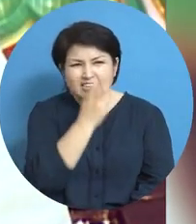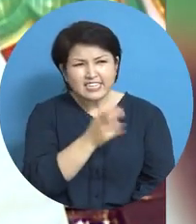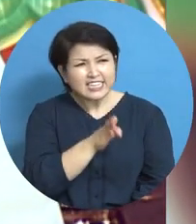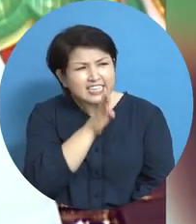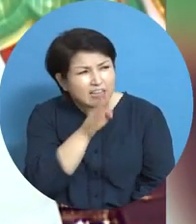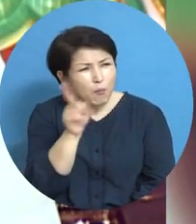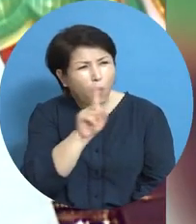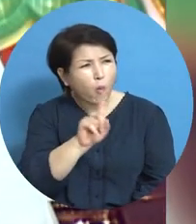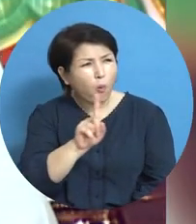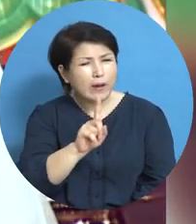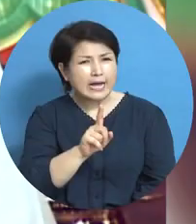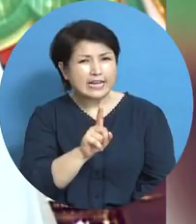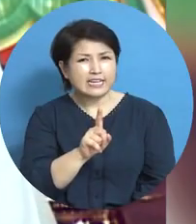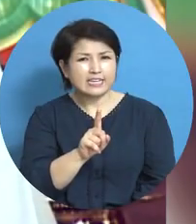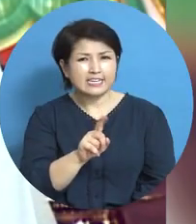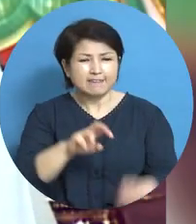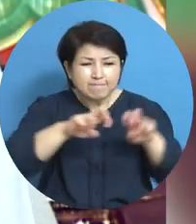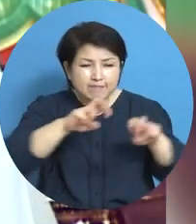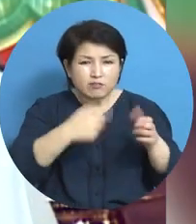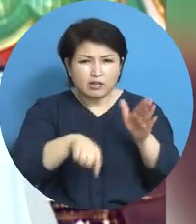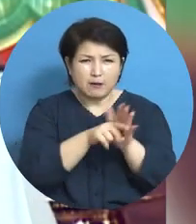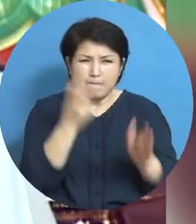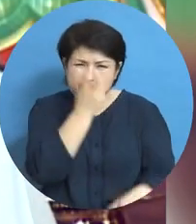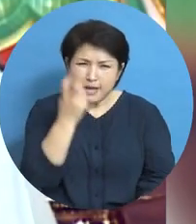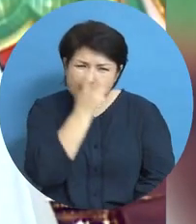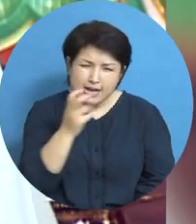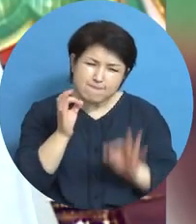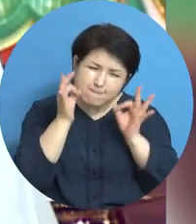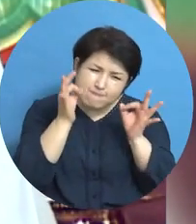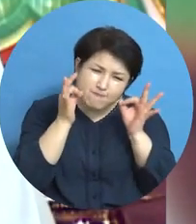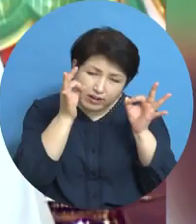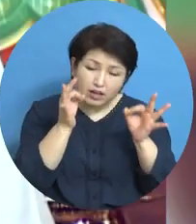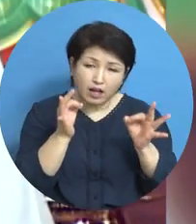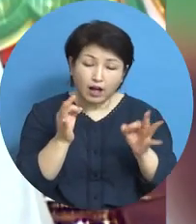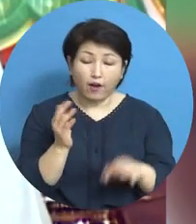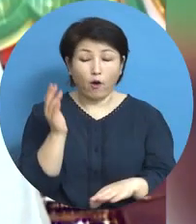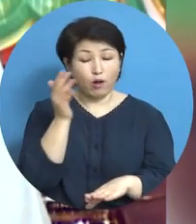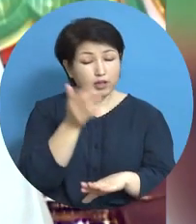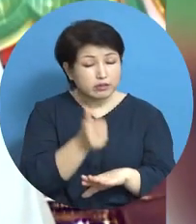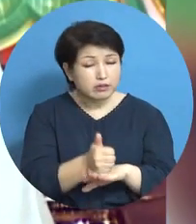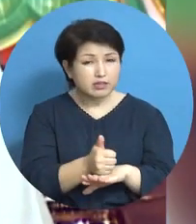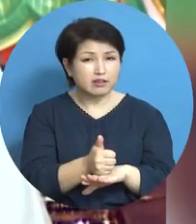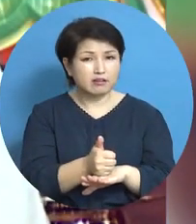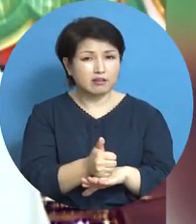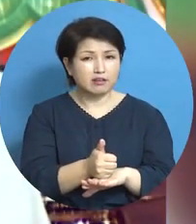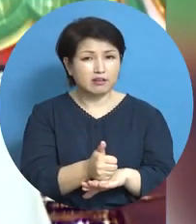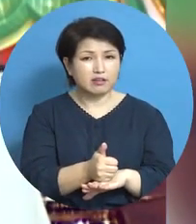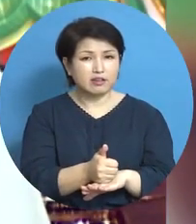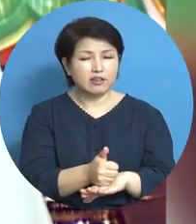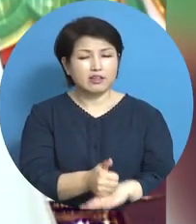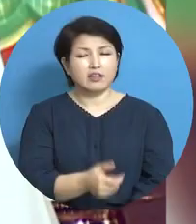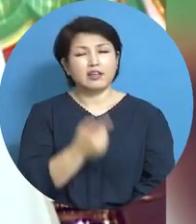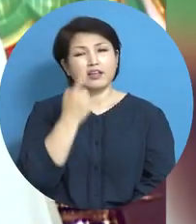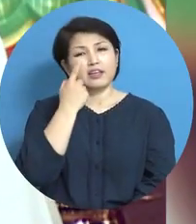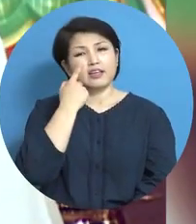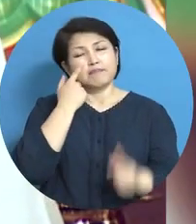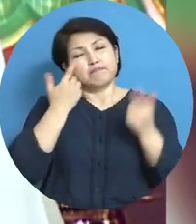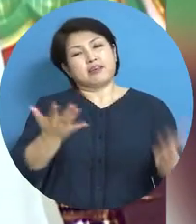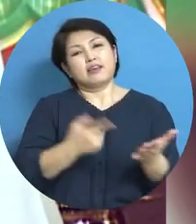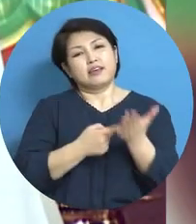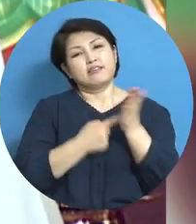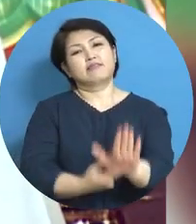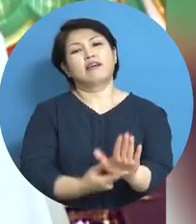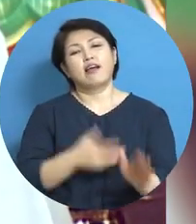이렇게 밝히려고 했어요. 그런데 이제 결국은 사건이 밝혀졌는데 일주일이